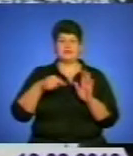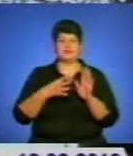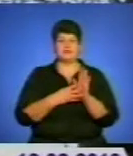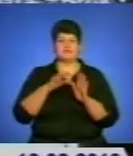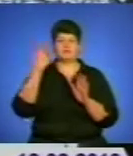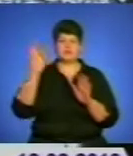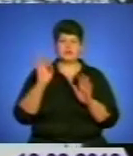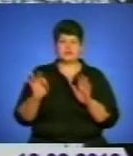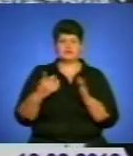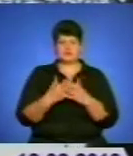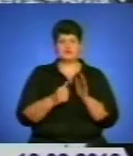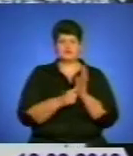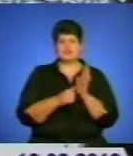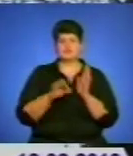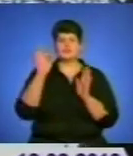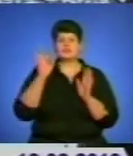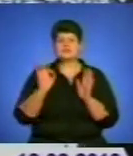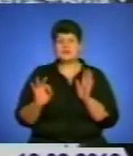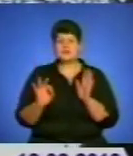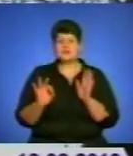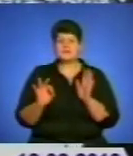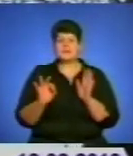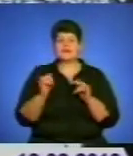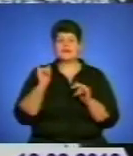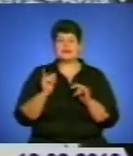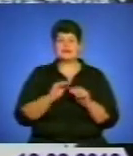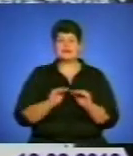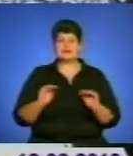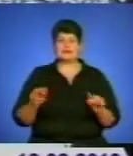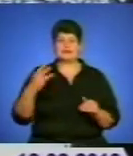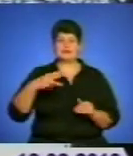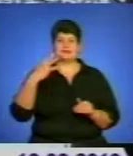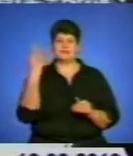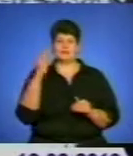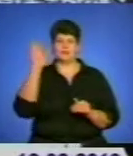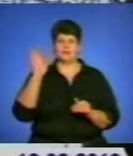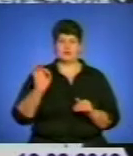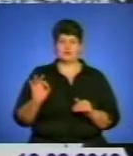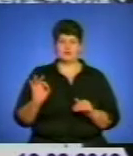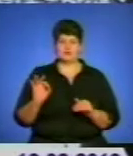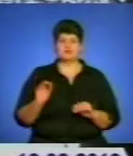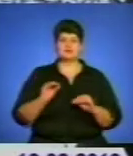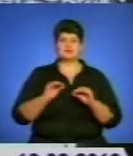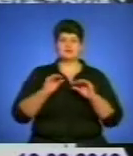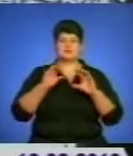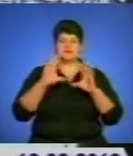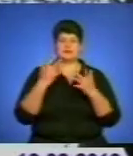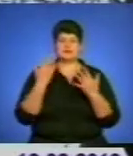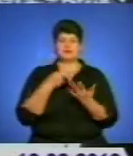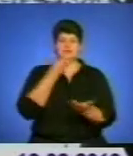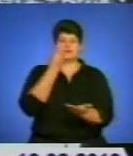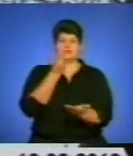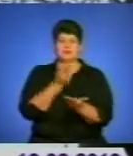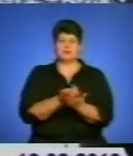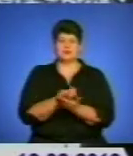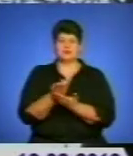59,9%, майже 60%, і школярів це є 33%. Ну і зросла кількість госпіталізованих